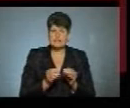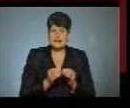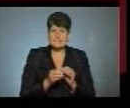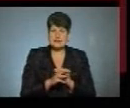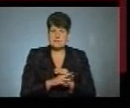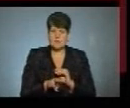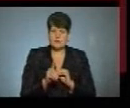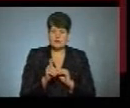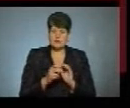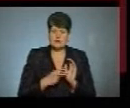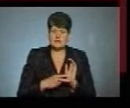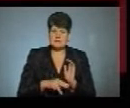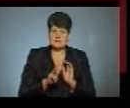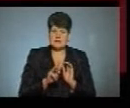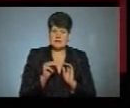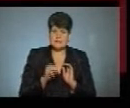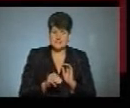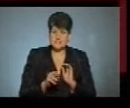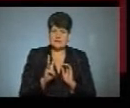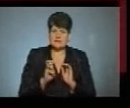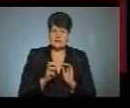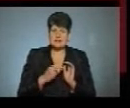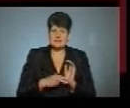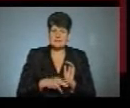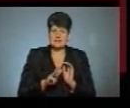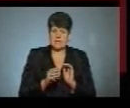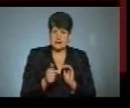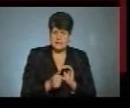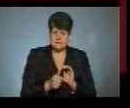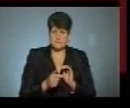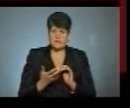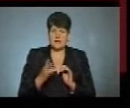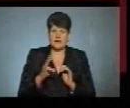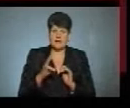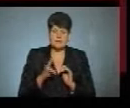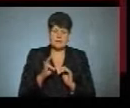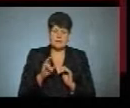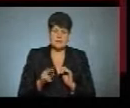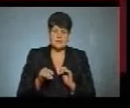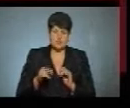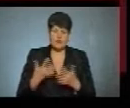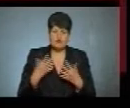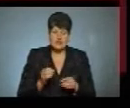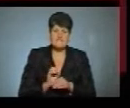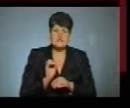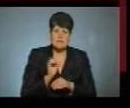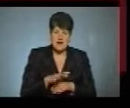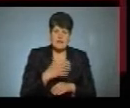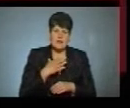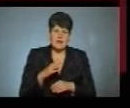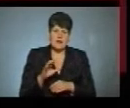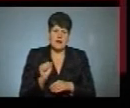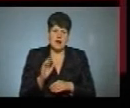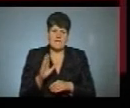10 мільйонів 173 363 гривні. НСЗУ уже відправила аванс цим двом закладам, і гроші вони